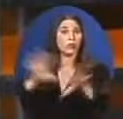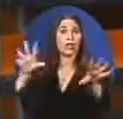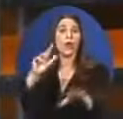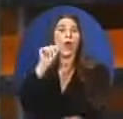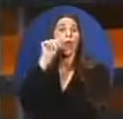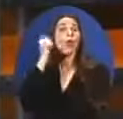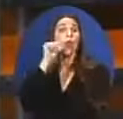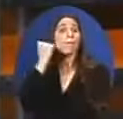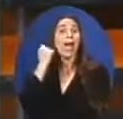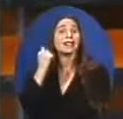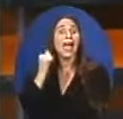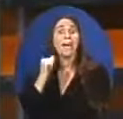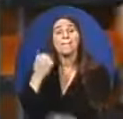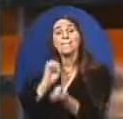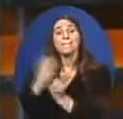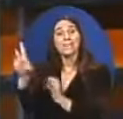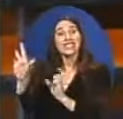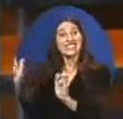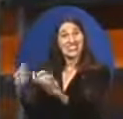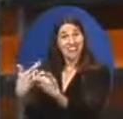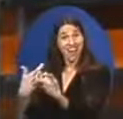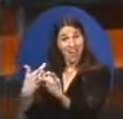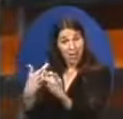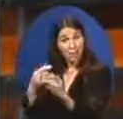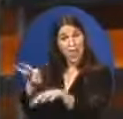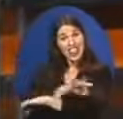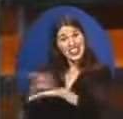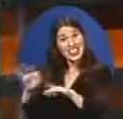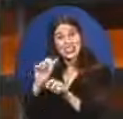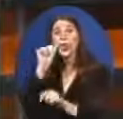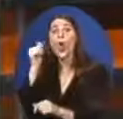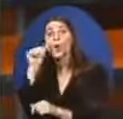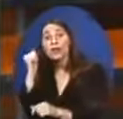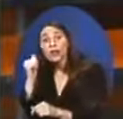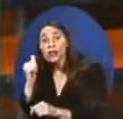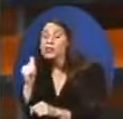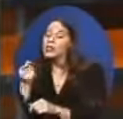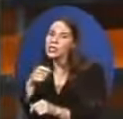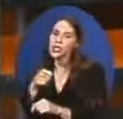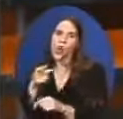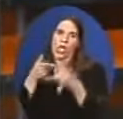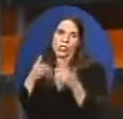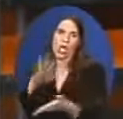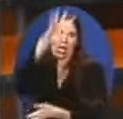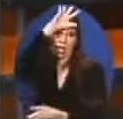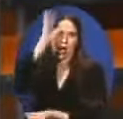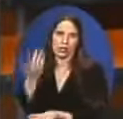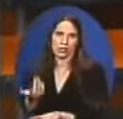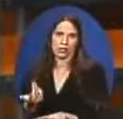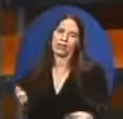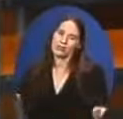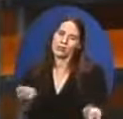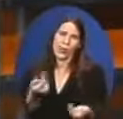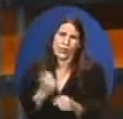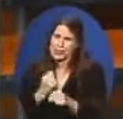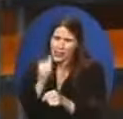שרומניה מסגירה מהנדס רומני לארצות הברית, לפי דרישת ארצות הברית, כי הוא היה מעורב בסיוע לאיראן. הדברים האלה נעשים על בסיס